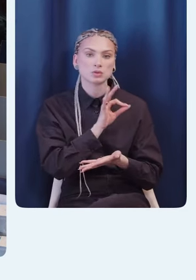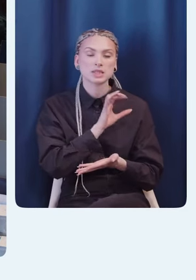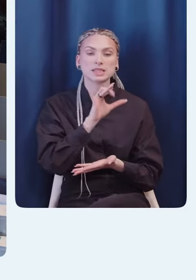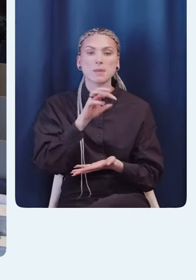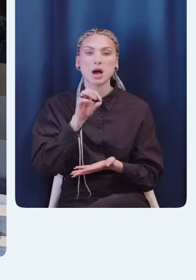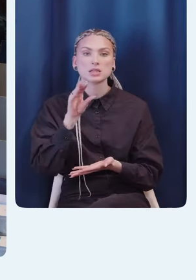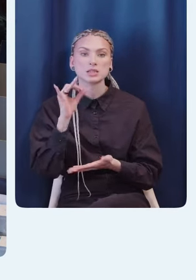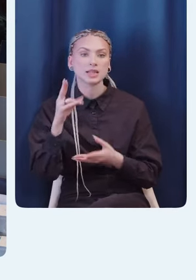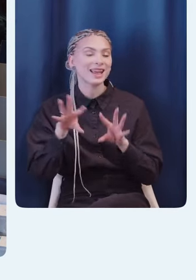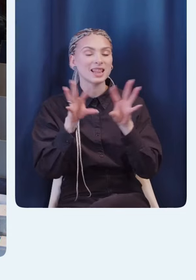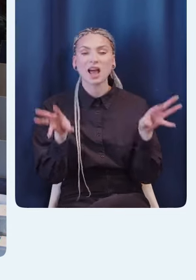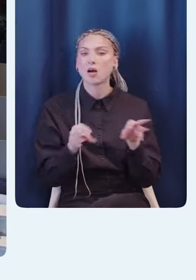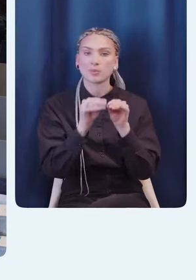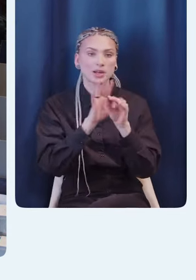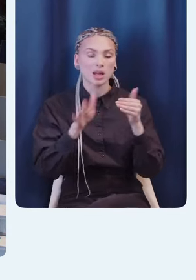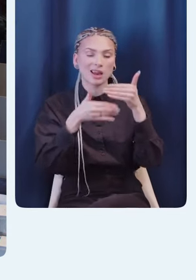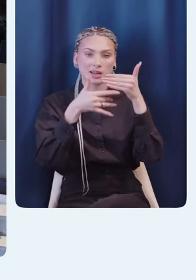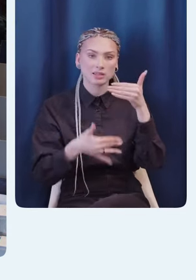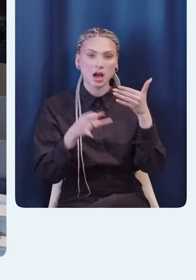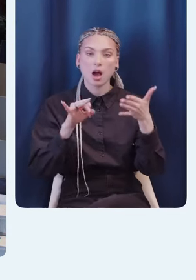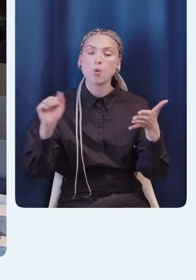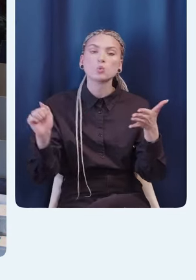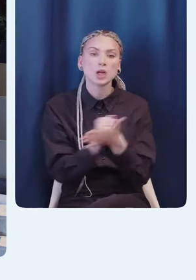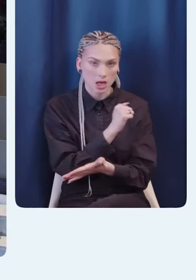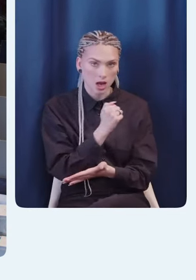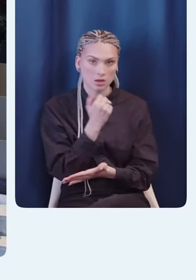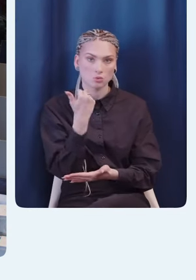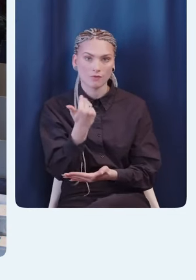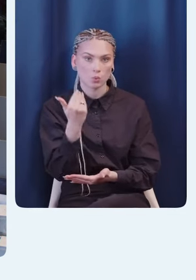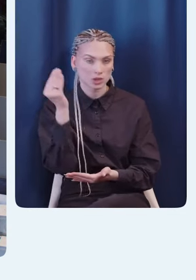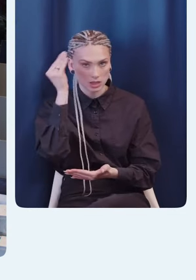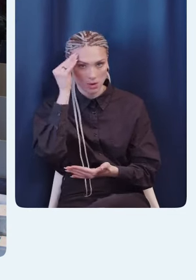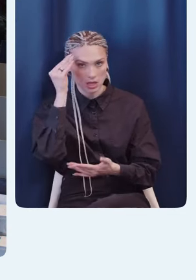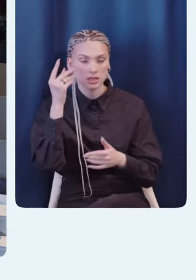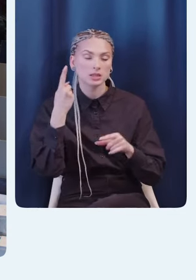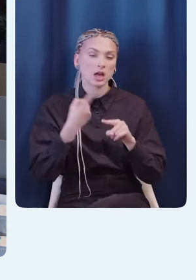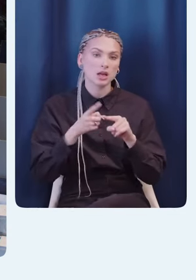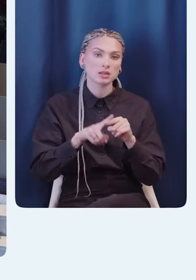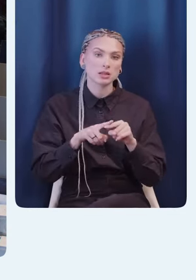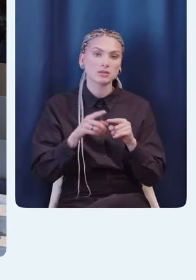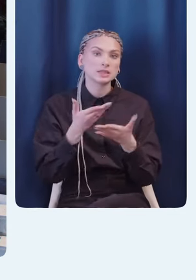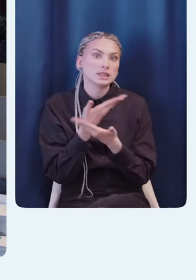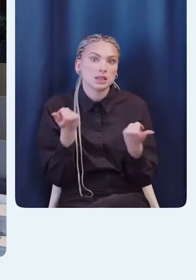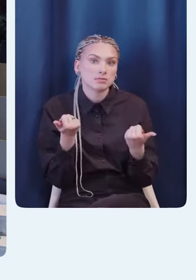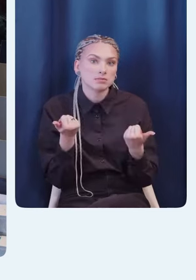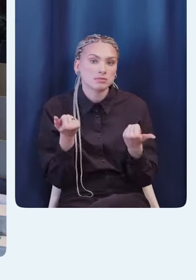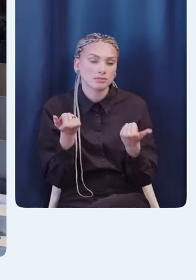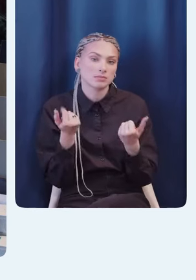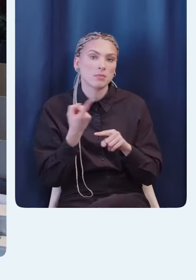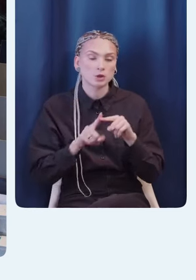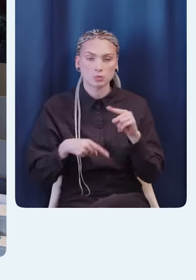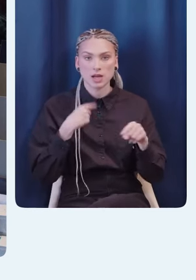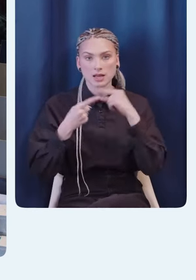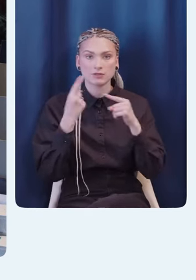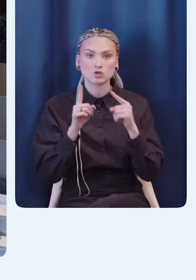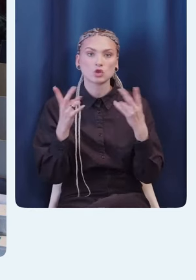semantic. Оно не объединяет детей, а полностью затирает их семантику. То есть ее, в принципе, этой семантики нет. Поэтому я говорил, что надо